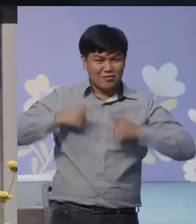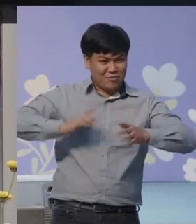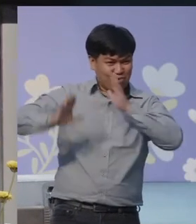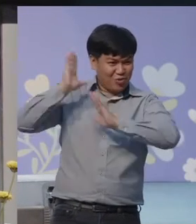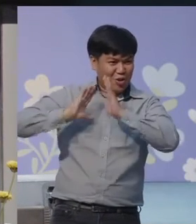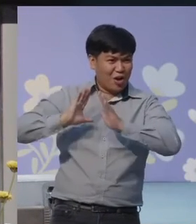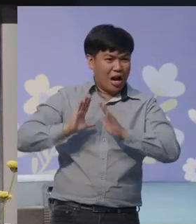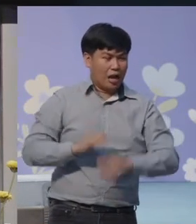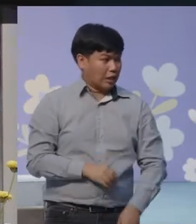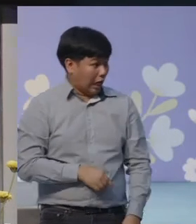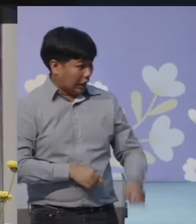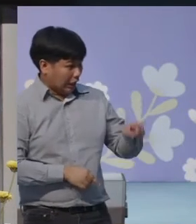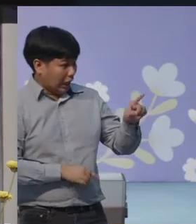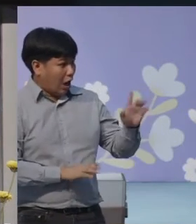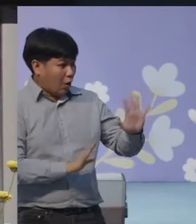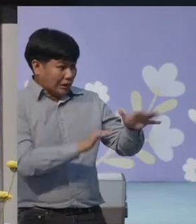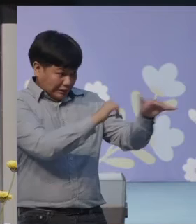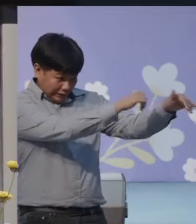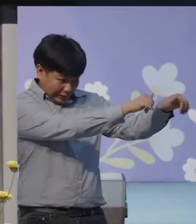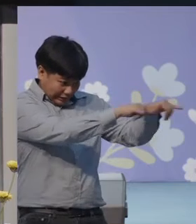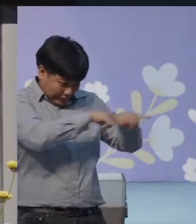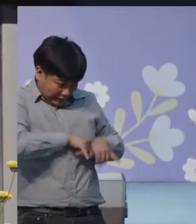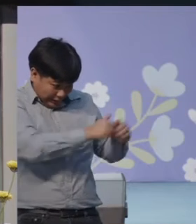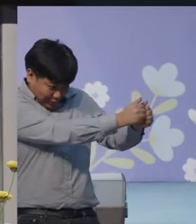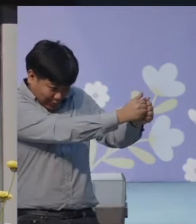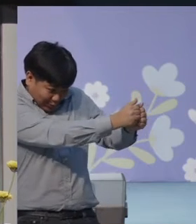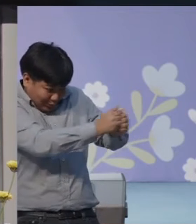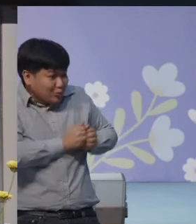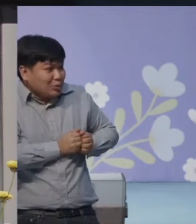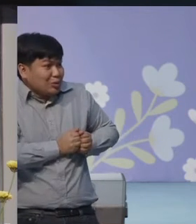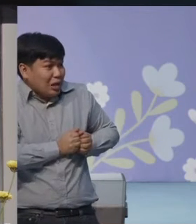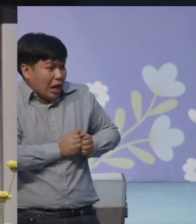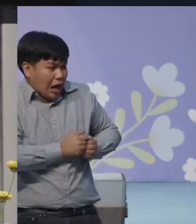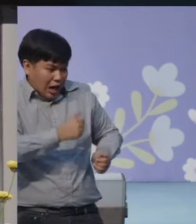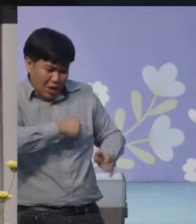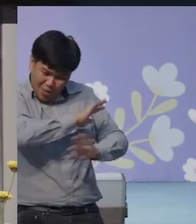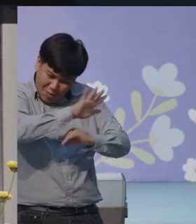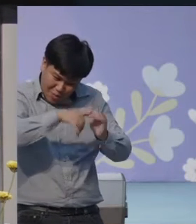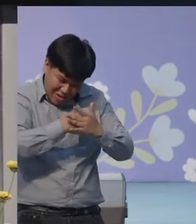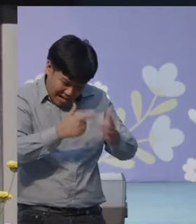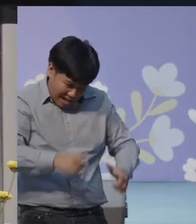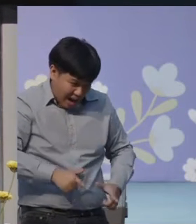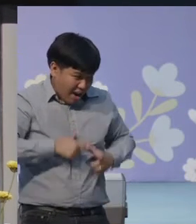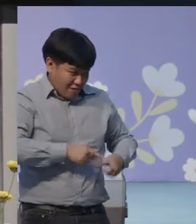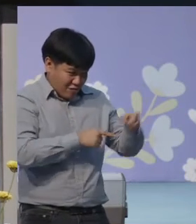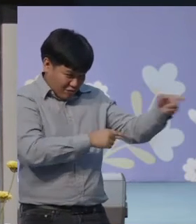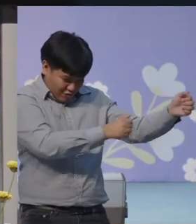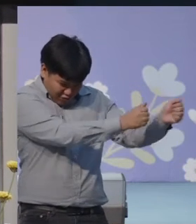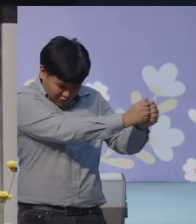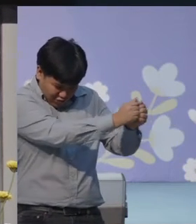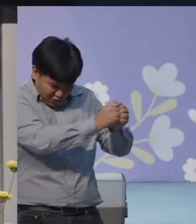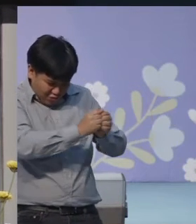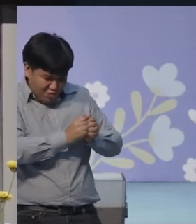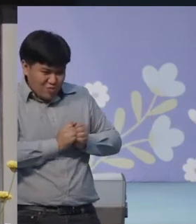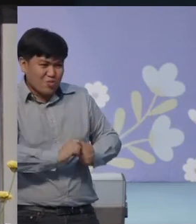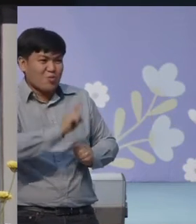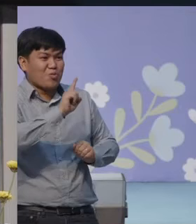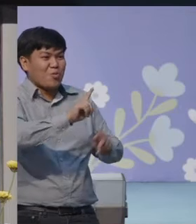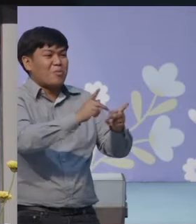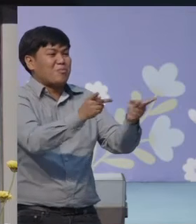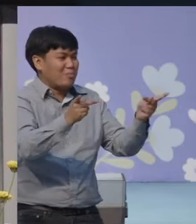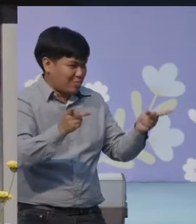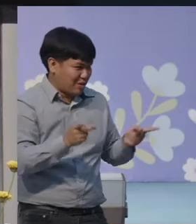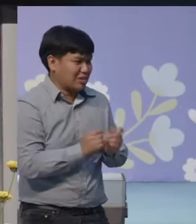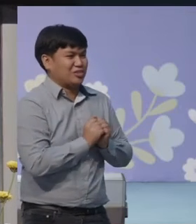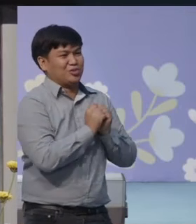ganun parang gusto niya, hanggang mamatay siya, nandoon siya